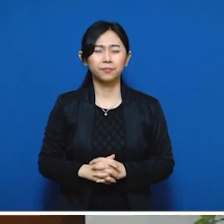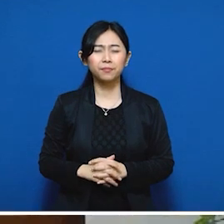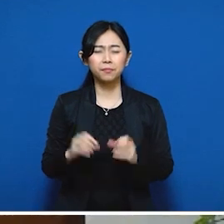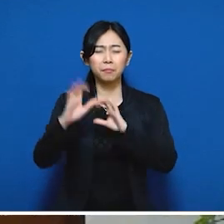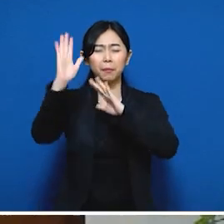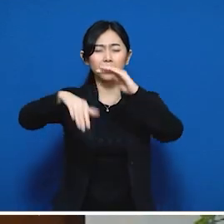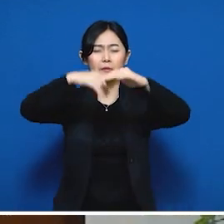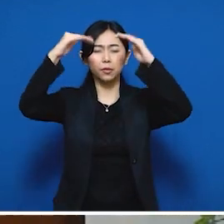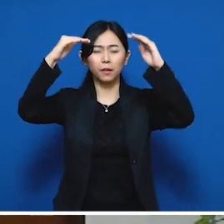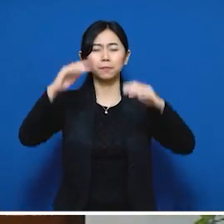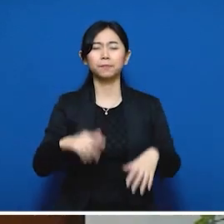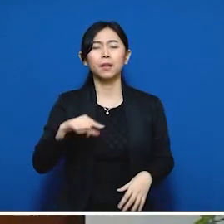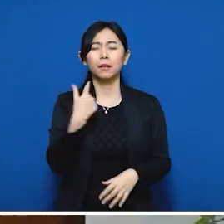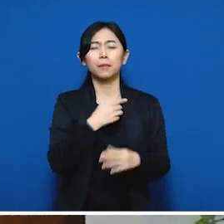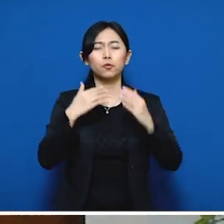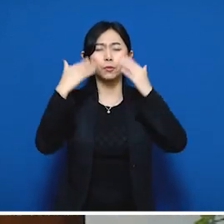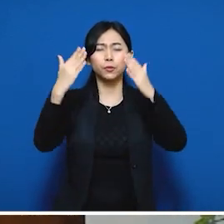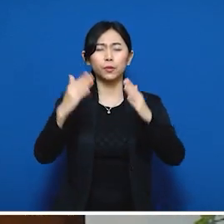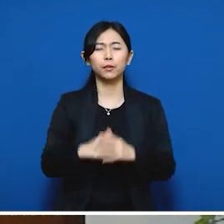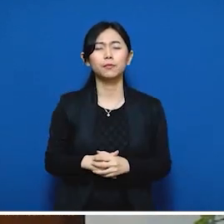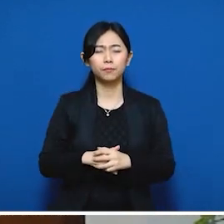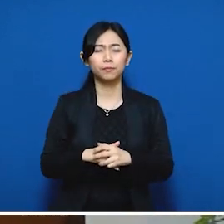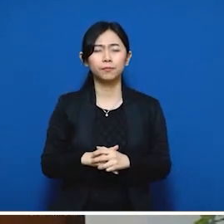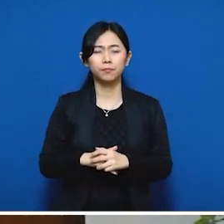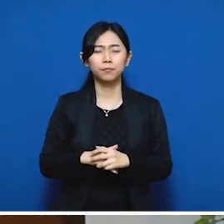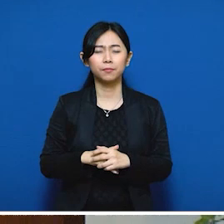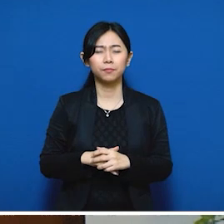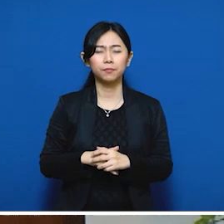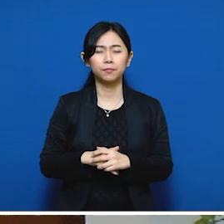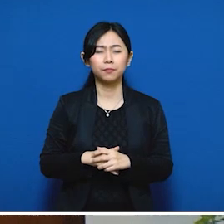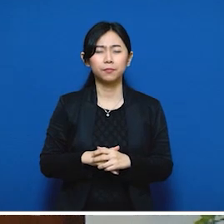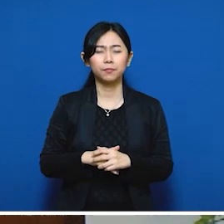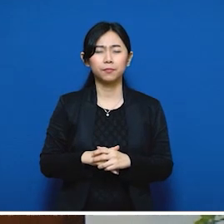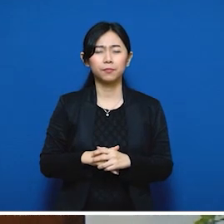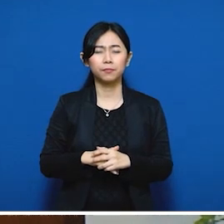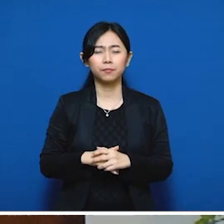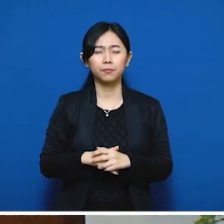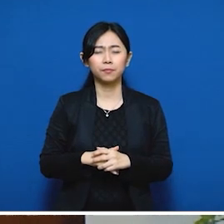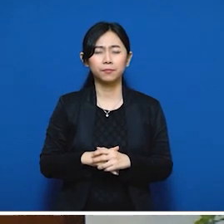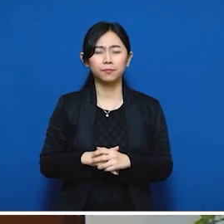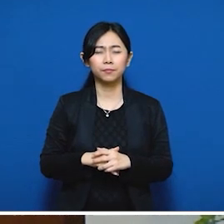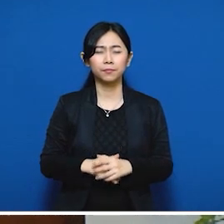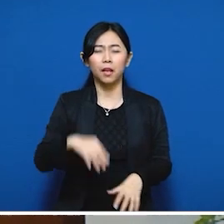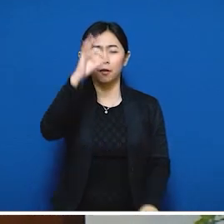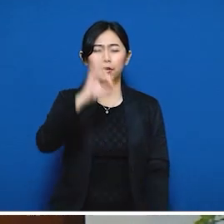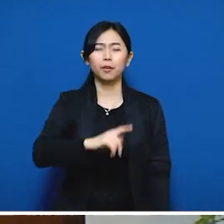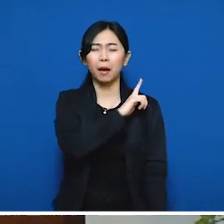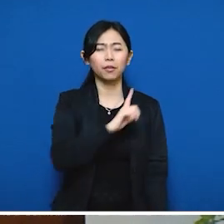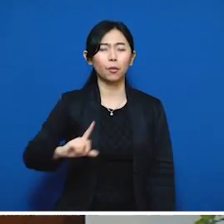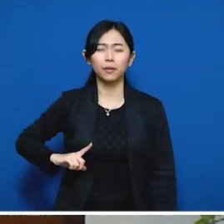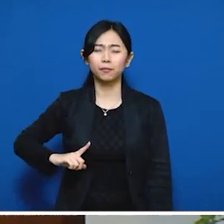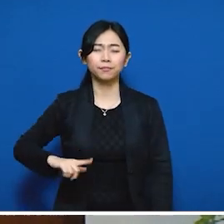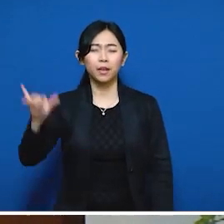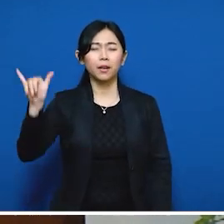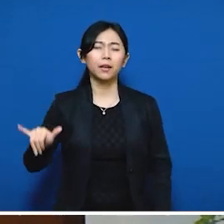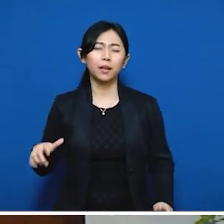Bapa di surga, kami mengucap syukur untuk firman Tuhan